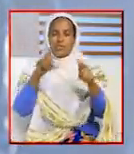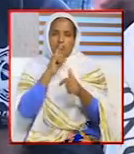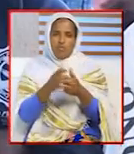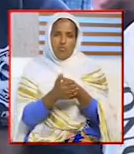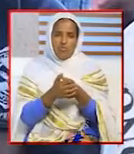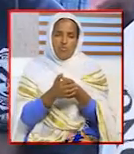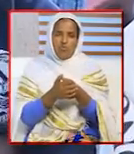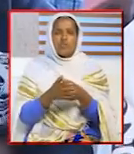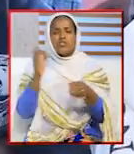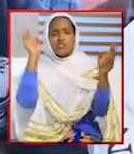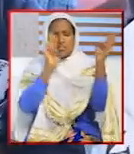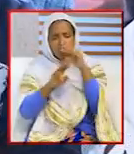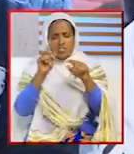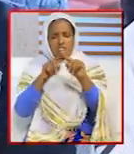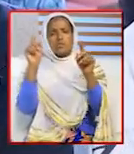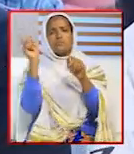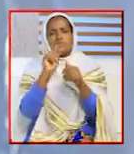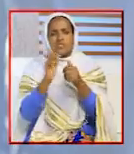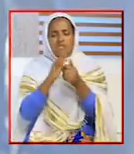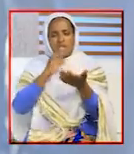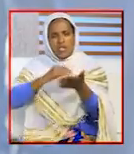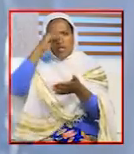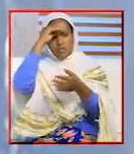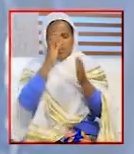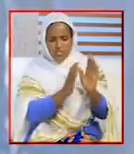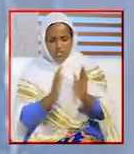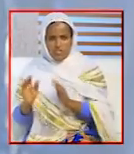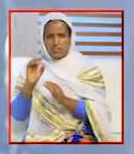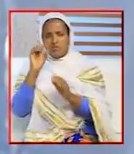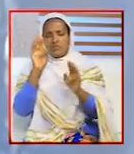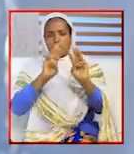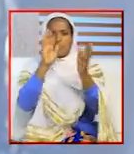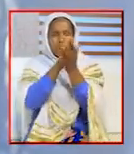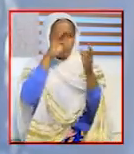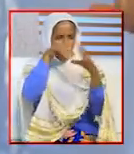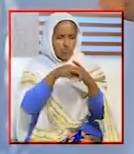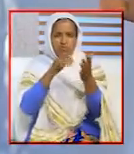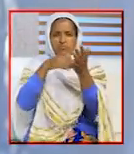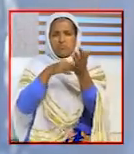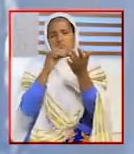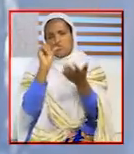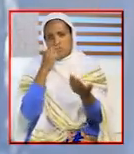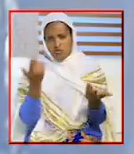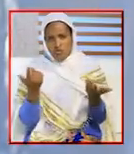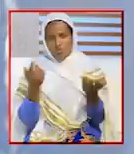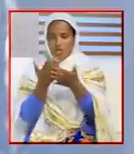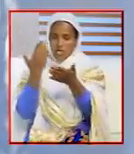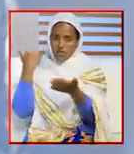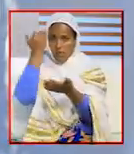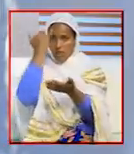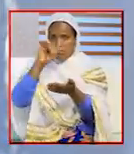ነው። ችግሩ ግን ምንድነው? የትምህርት ዝግጅት ያንሳቸዋል። ሰንበት ትምህርት ቤቶቻችን ታቆታላችሁ ቅድም